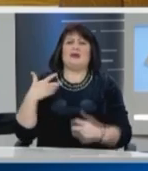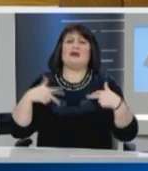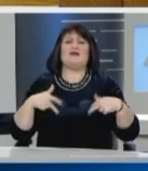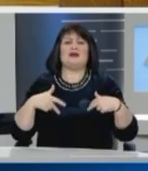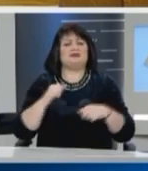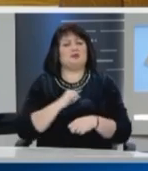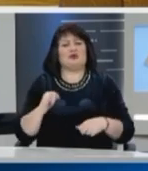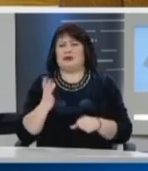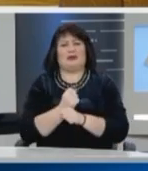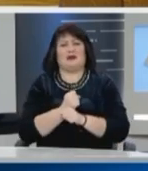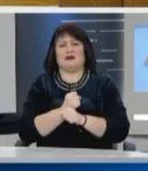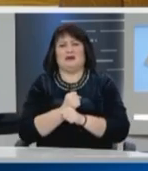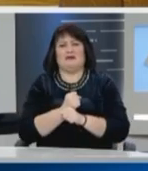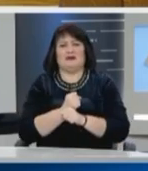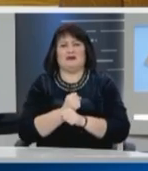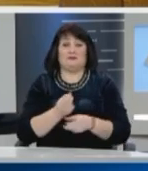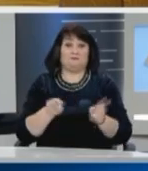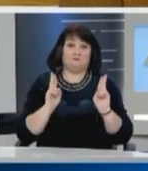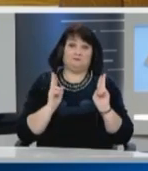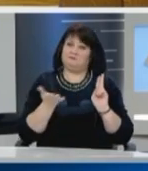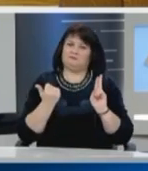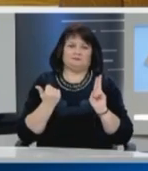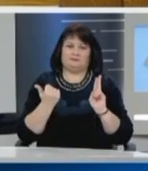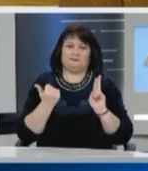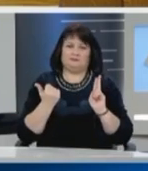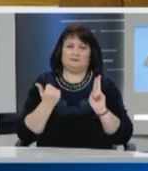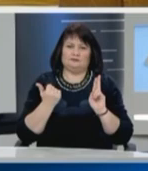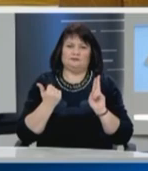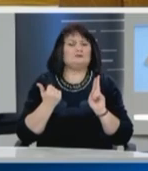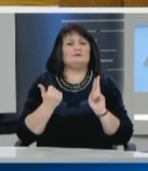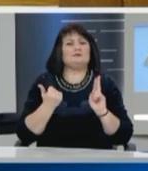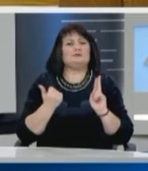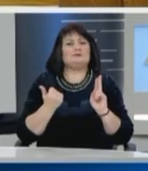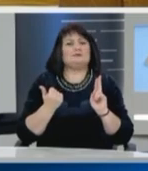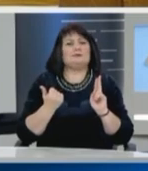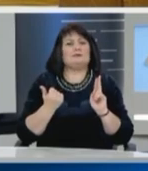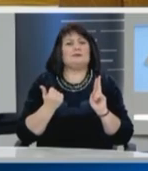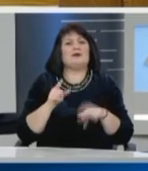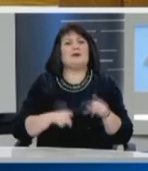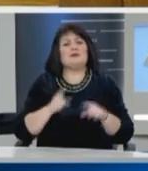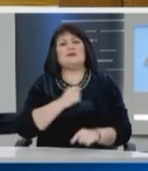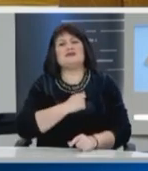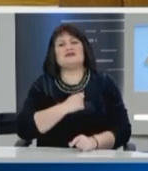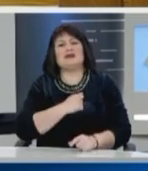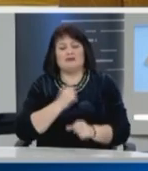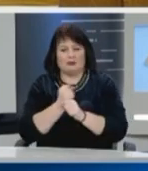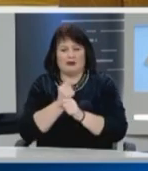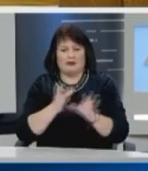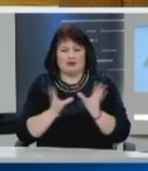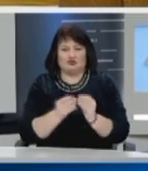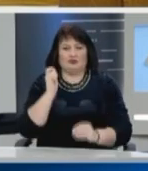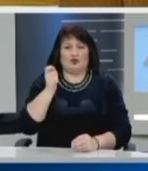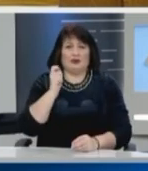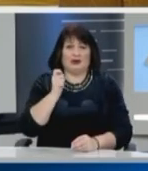πέτυχαν και ούτε είχαν την ελπίδα να το πετύχουν, καθώς αυτοί οι οποίοι θεωρούνται επαγγελματίες της